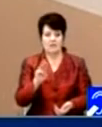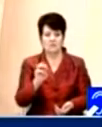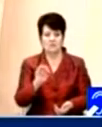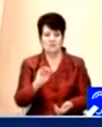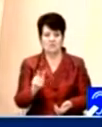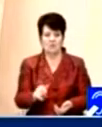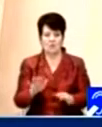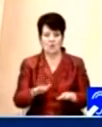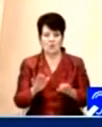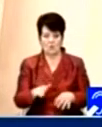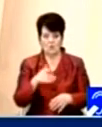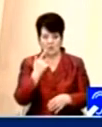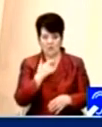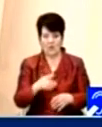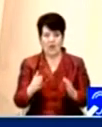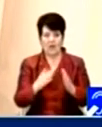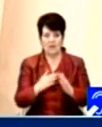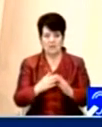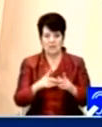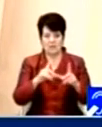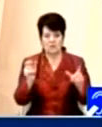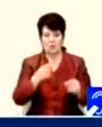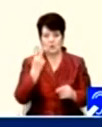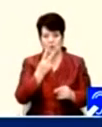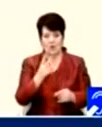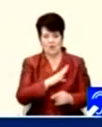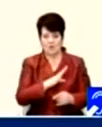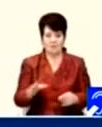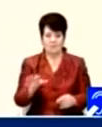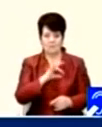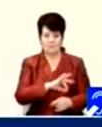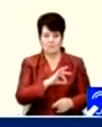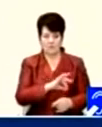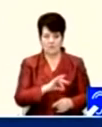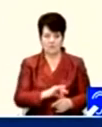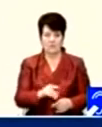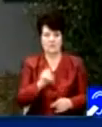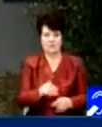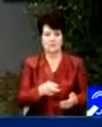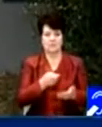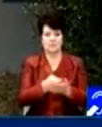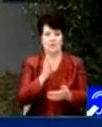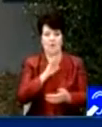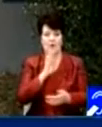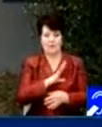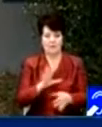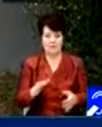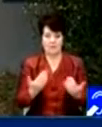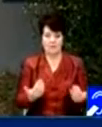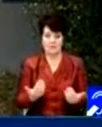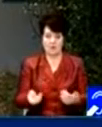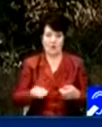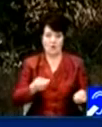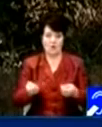sanitare existau în interiorul clădirii școlii de 2 ani. Nu puteau fi folosite însă pentru că nu erau alimentate cu apă. De curând, autoritățile